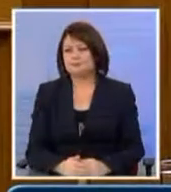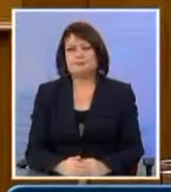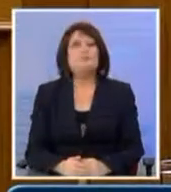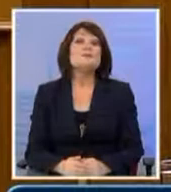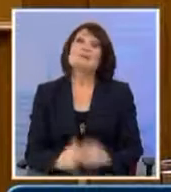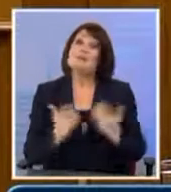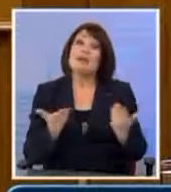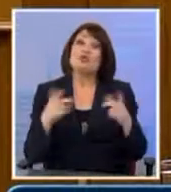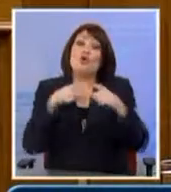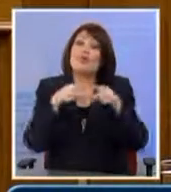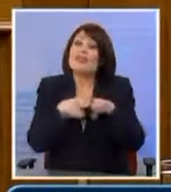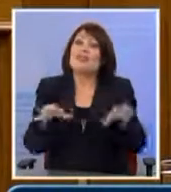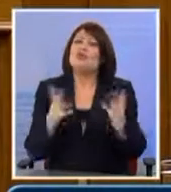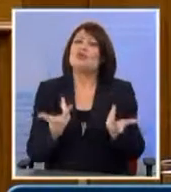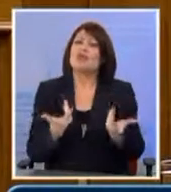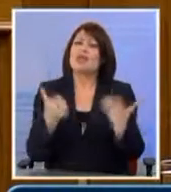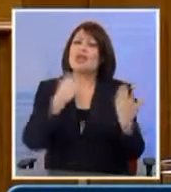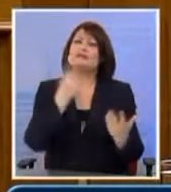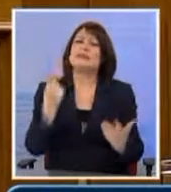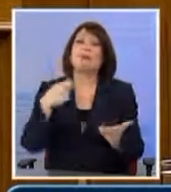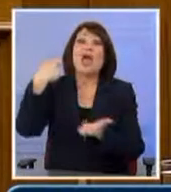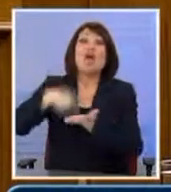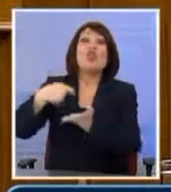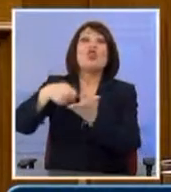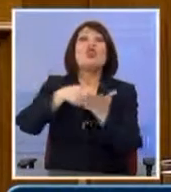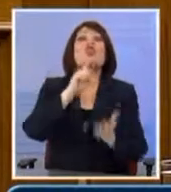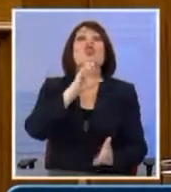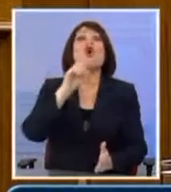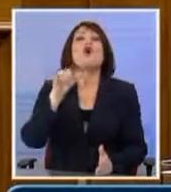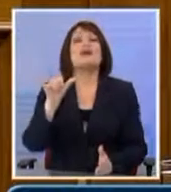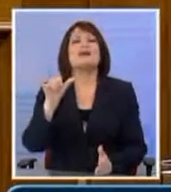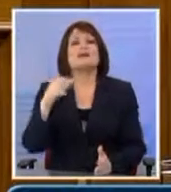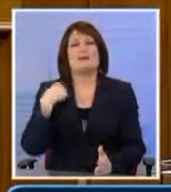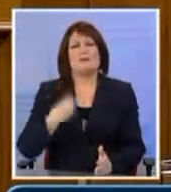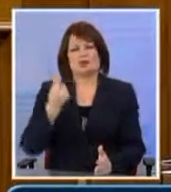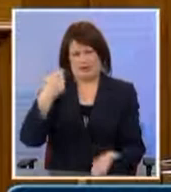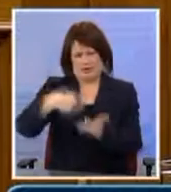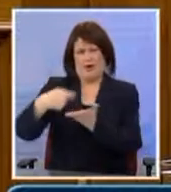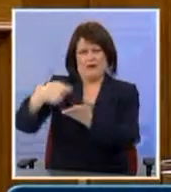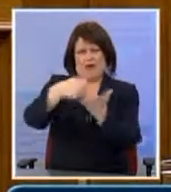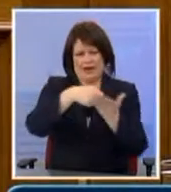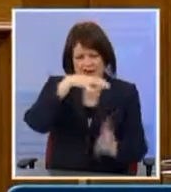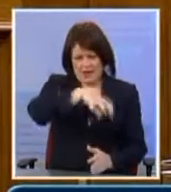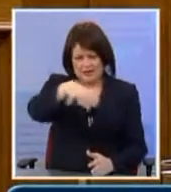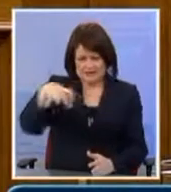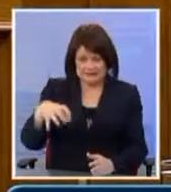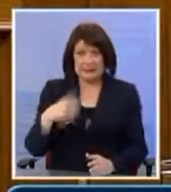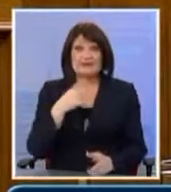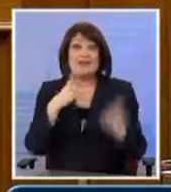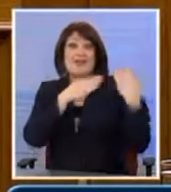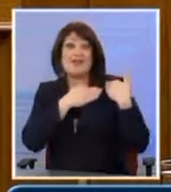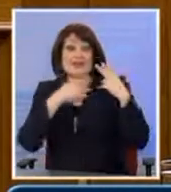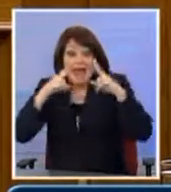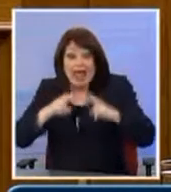Αποτελείται αυτό το δίκτυο από 61 ΔΟΗ, δηλαδή δημόσιες οικονομικές υπηρεσίες, που λειτουργούν πλέον ως ελεκτικά